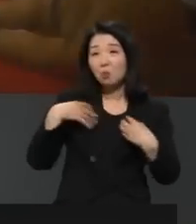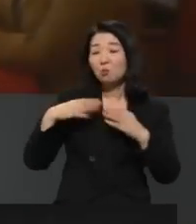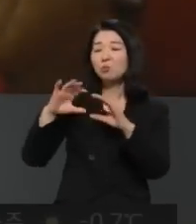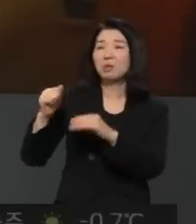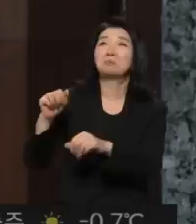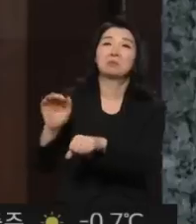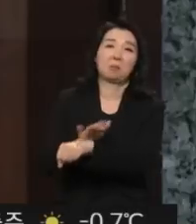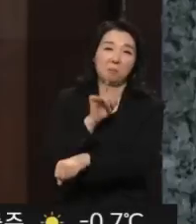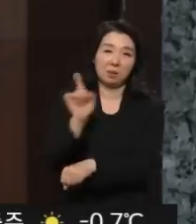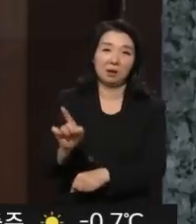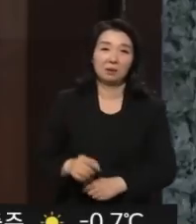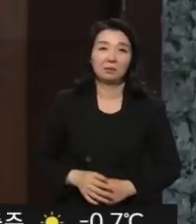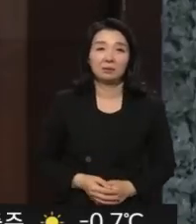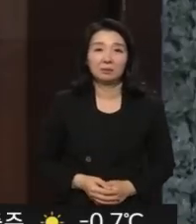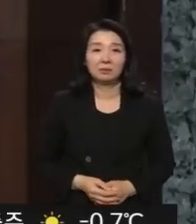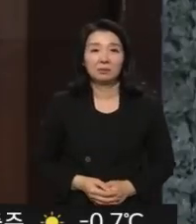돌렸습니다.